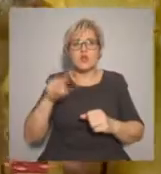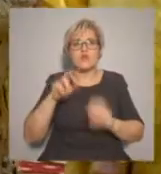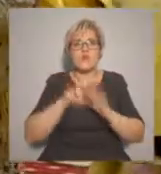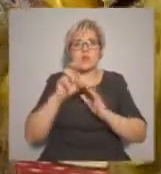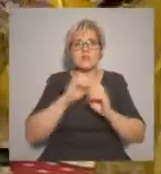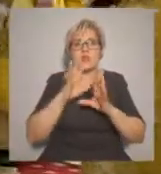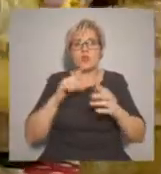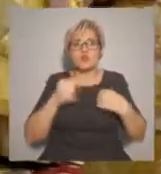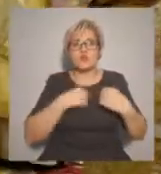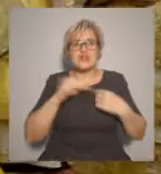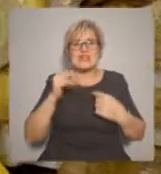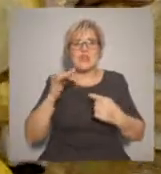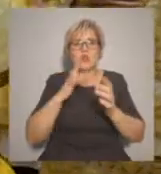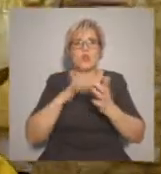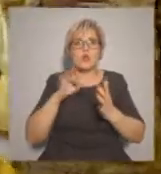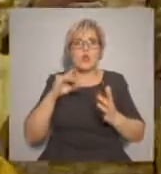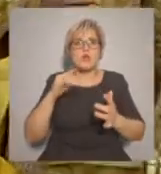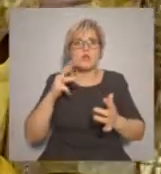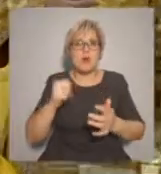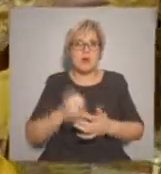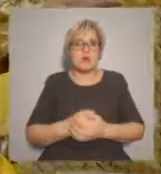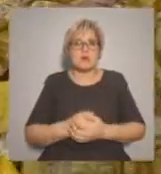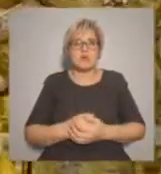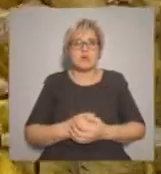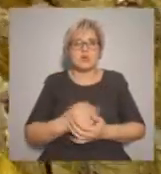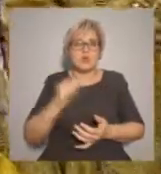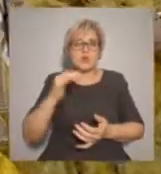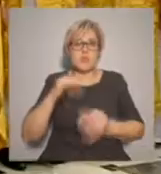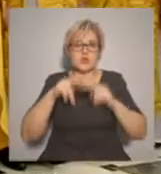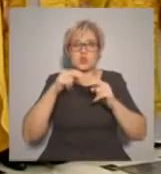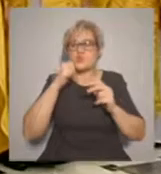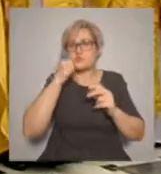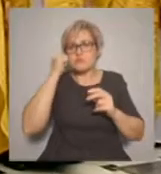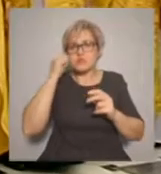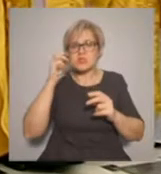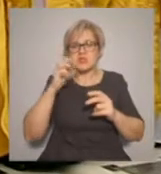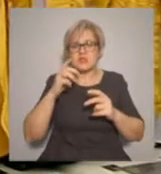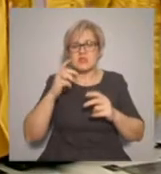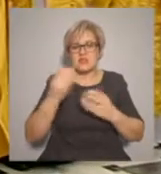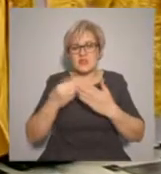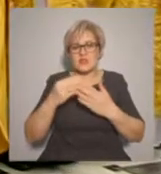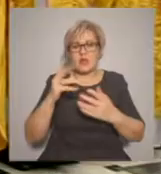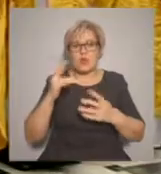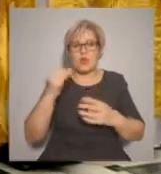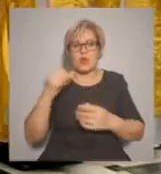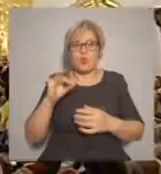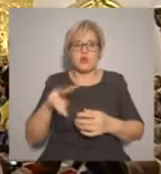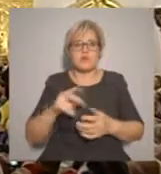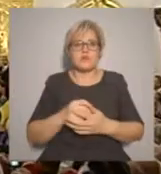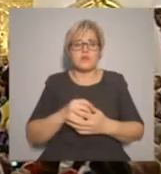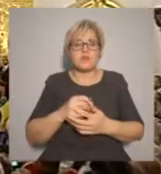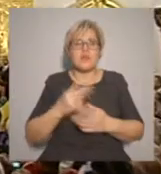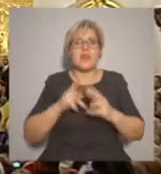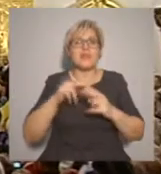в храме Святой Мученицы Татьяны города Когалыма. Храм построен на средства благотворительного фонда «Лукойл». Это один из